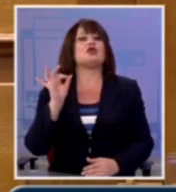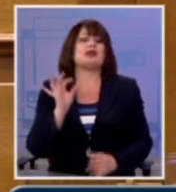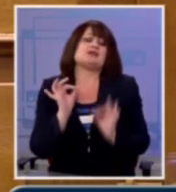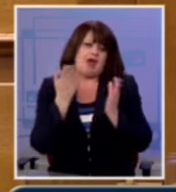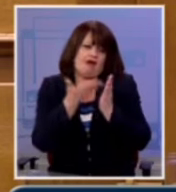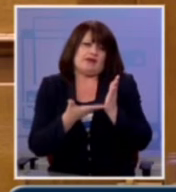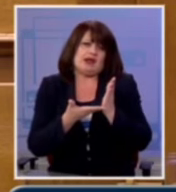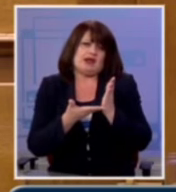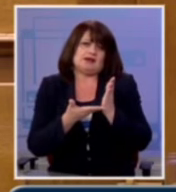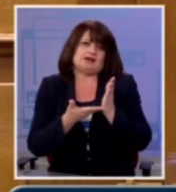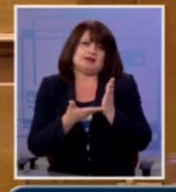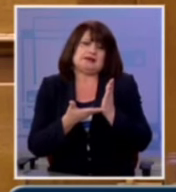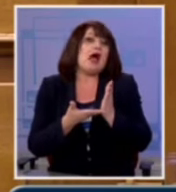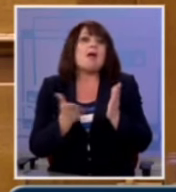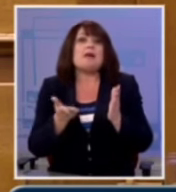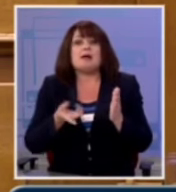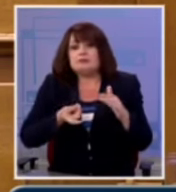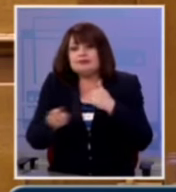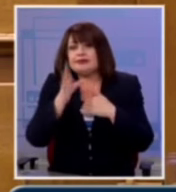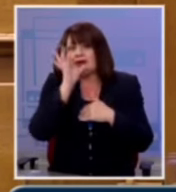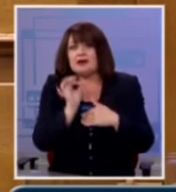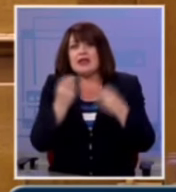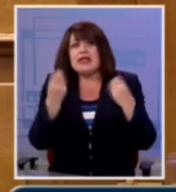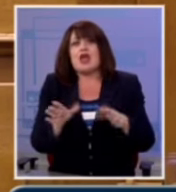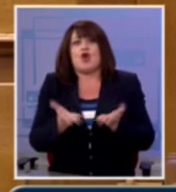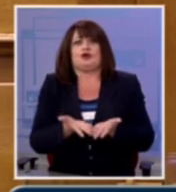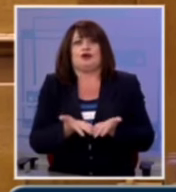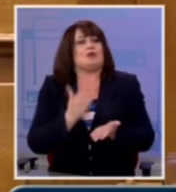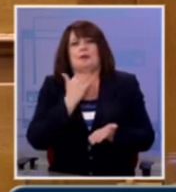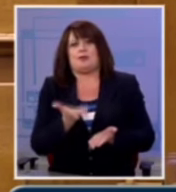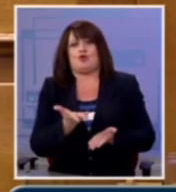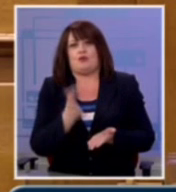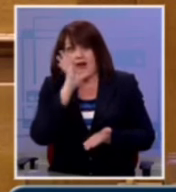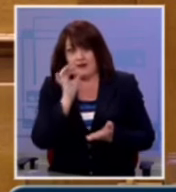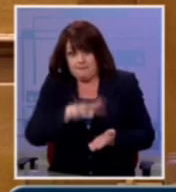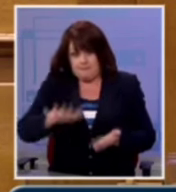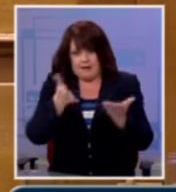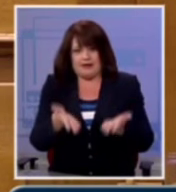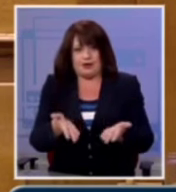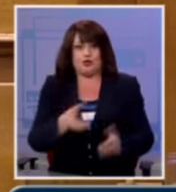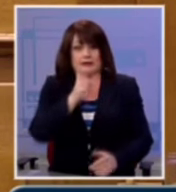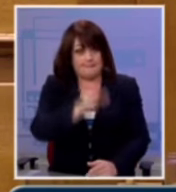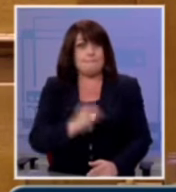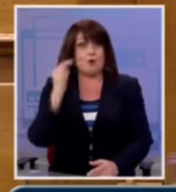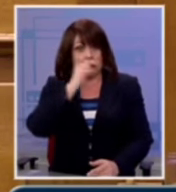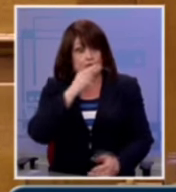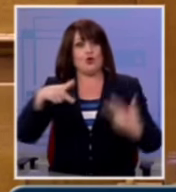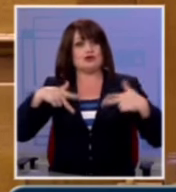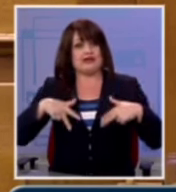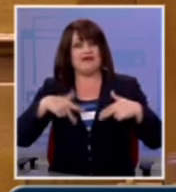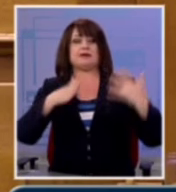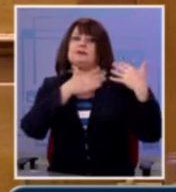δεδομένες, η φυγή από την πραγματικότητα είναι ο χειρότερος σύμβουλος αυτή τη στιγμή. Ο Πρωθυπουργός και η κυβέρνηση